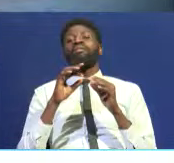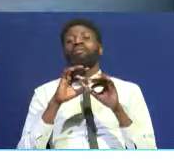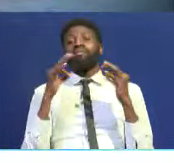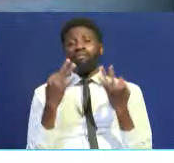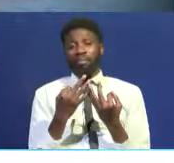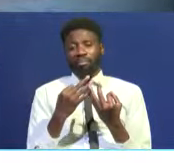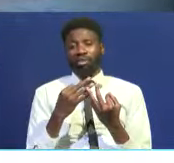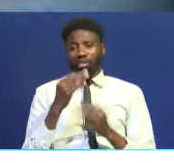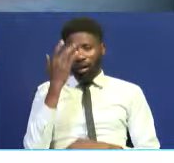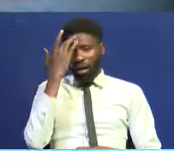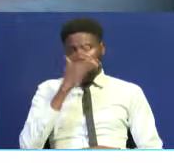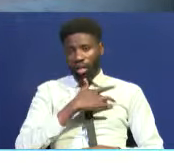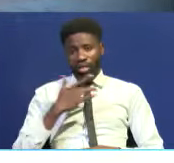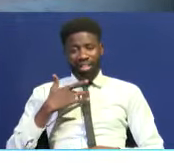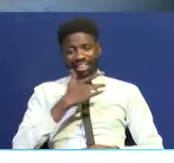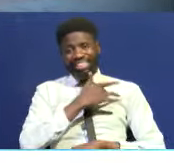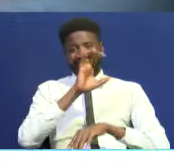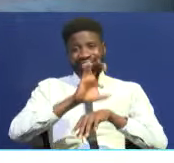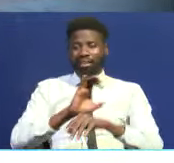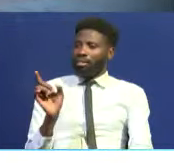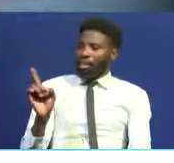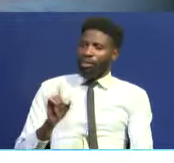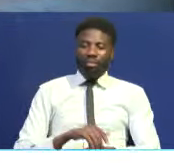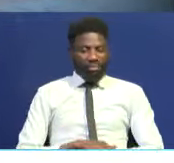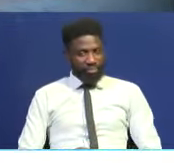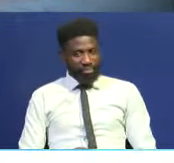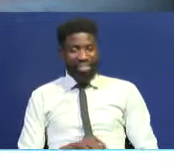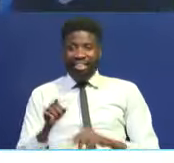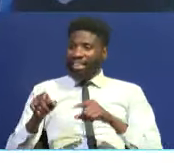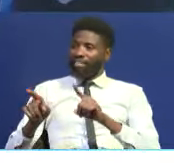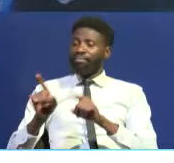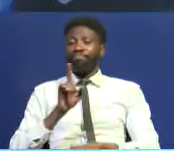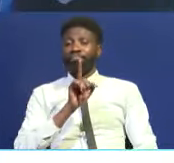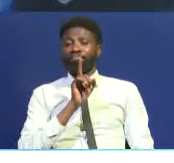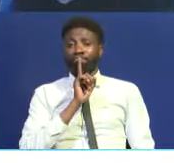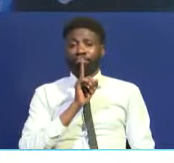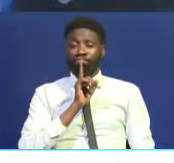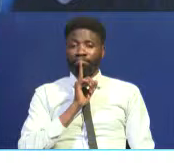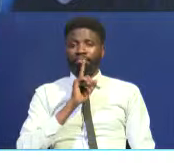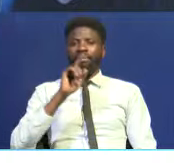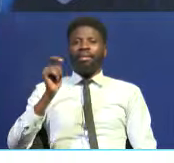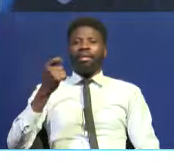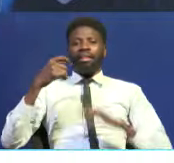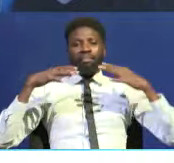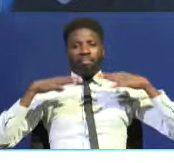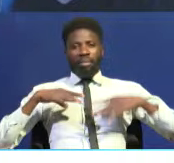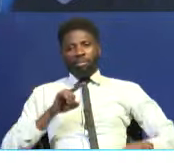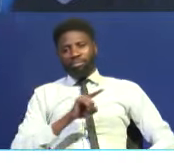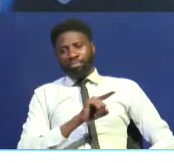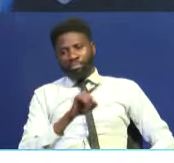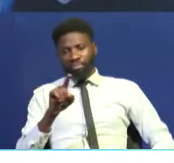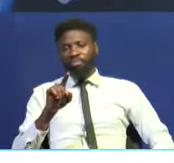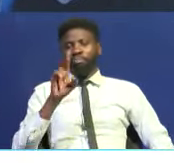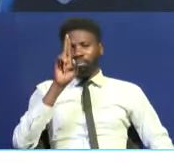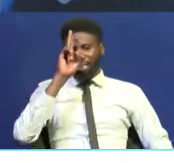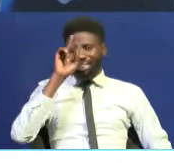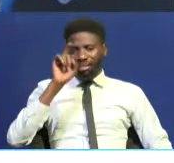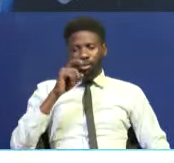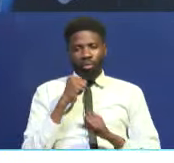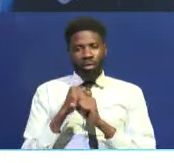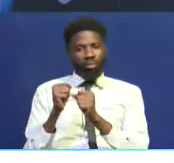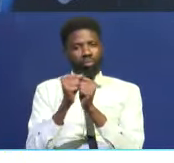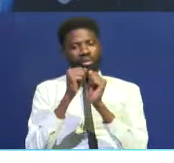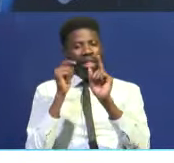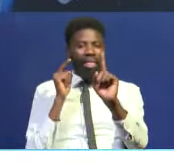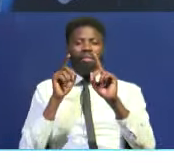aidha alikariri haja ya ushirikiano baina wa Kenya na maafisa hao katika kudumisha amani hasa wakati